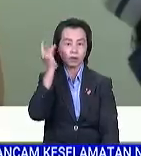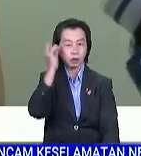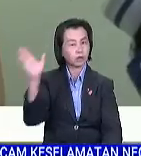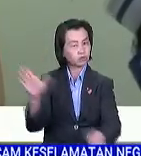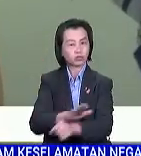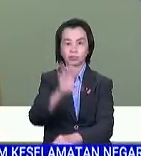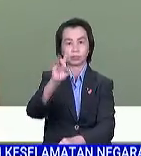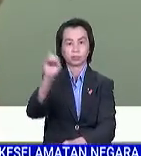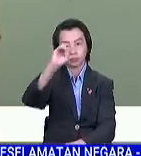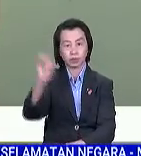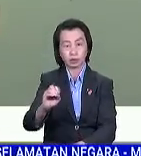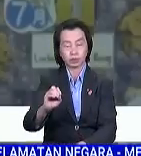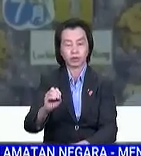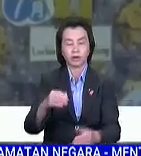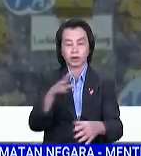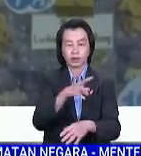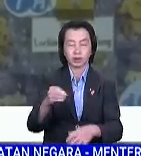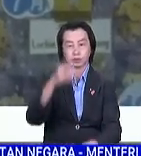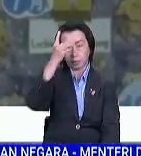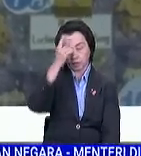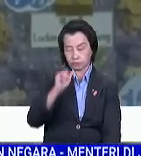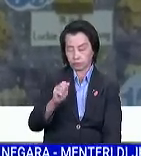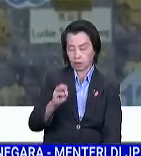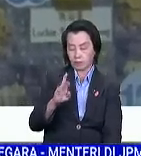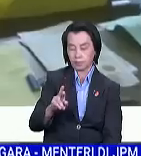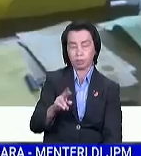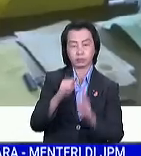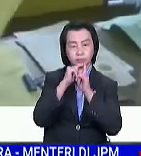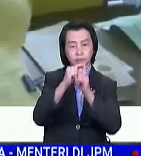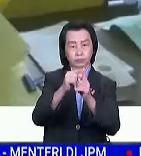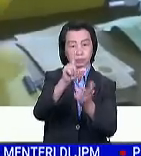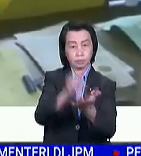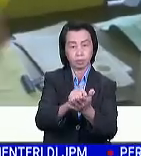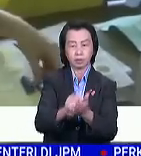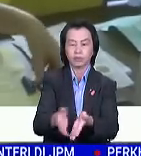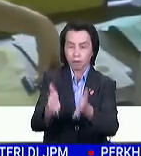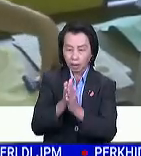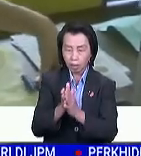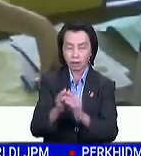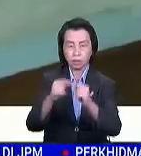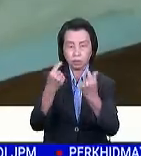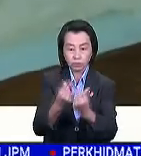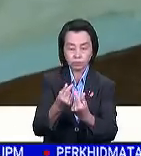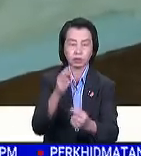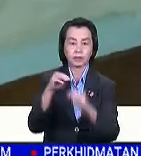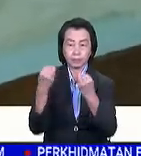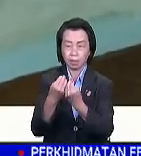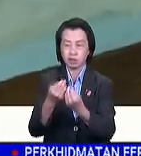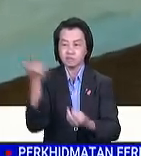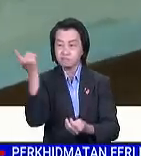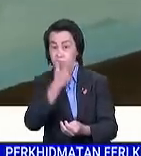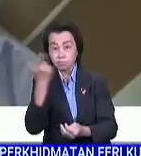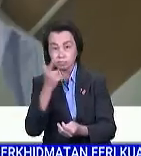yang divaksin Dalam pada itu dat Amar Douglas menerusi kenyataan media merayu segelintir kumpulan masyarakat yang menolak